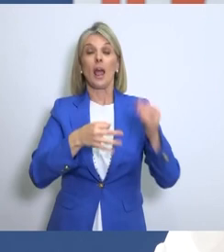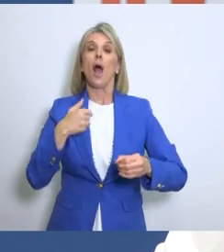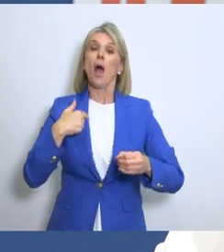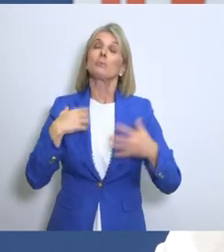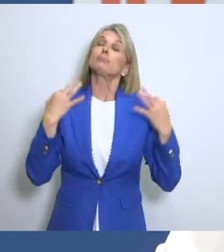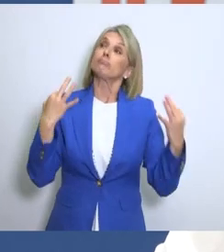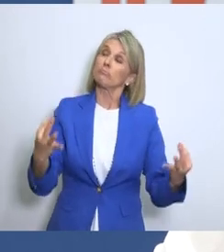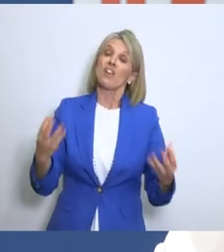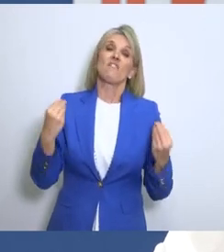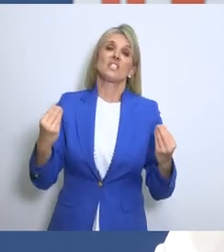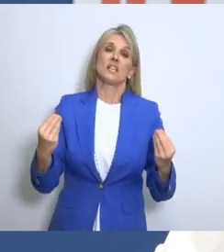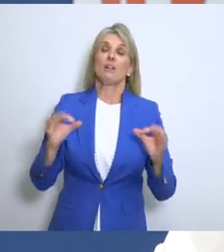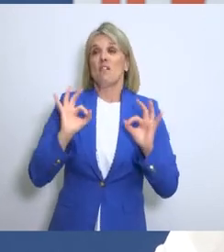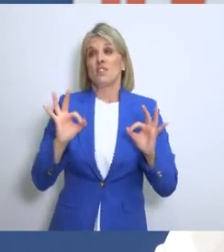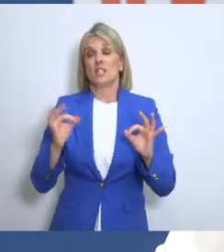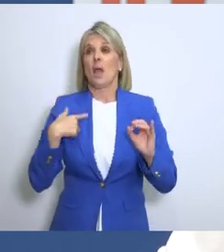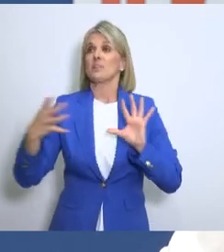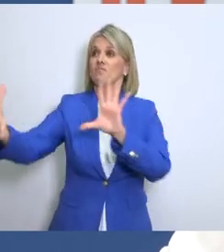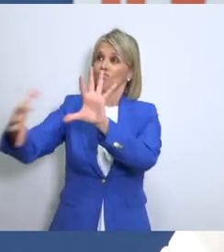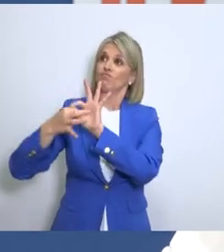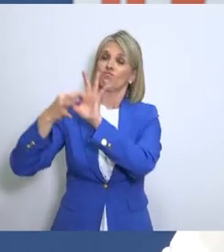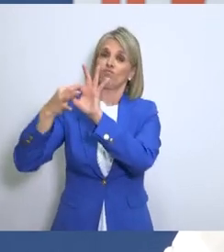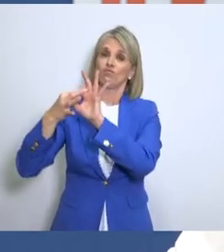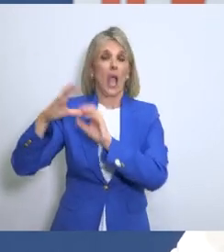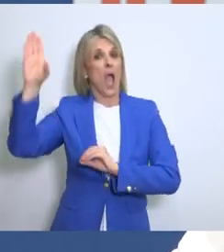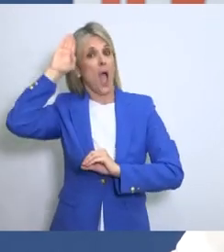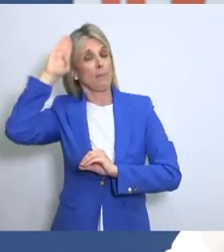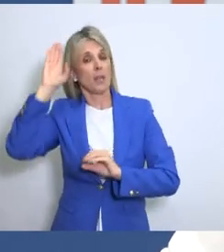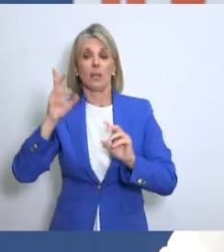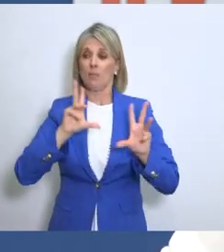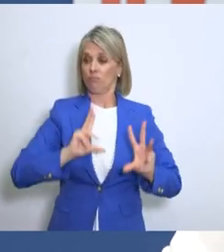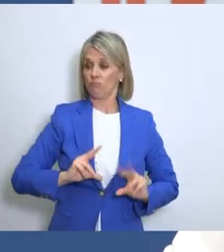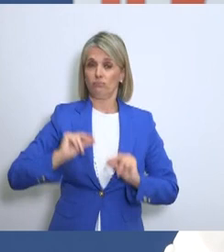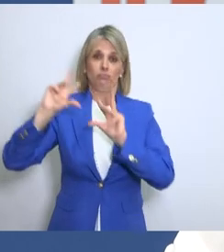στη Δύση, στη σωστή πλευρά της ιστορίας, όπως λένε, θέλουν να γίνουν